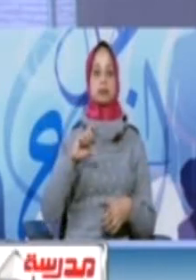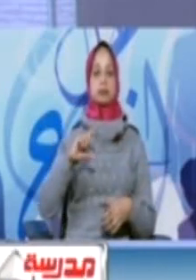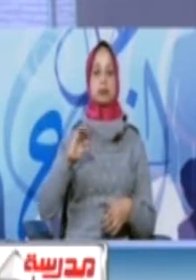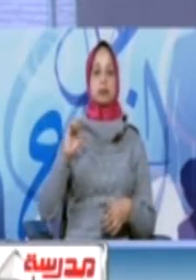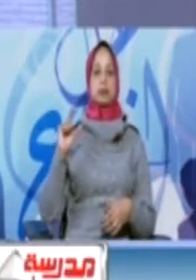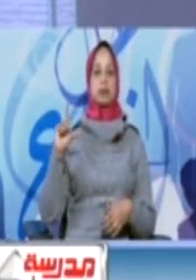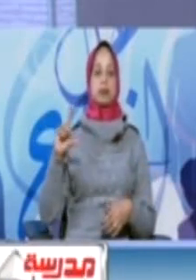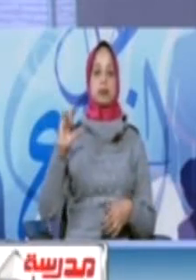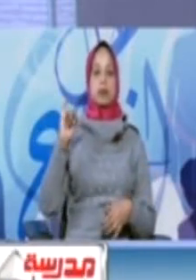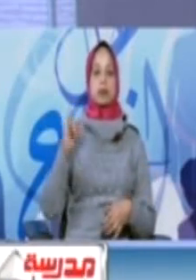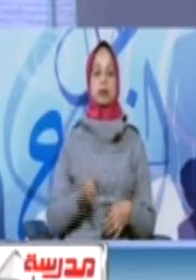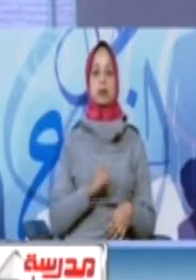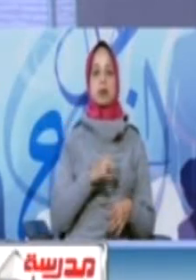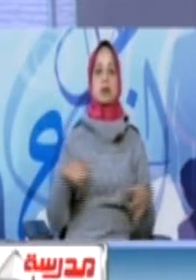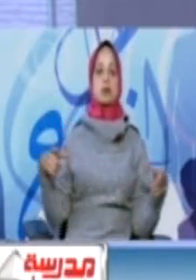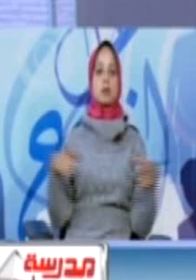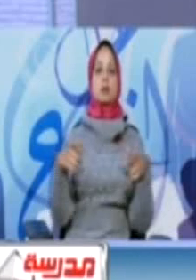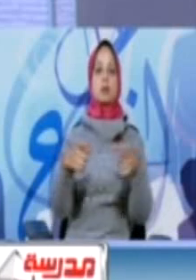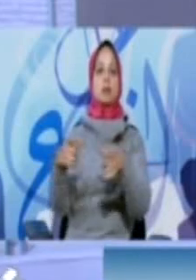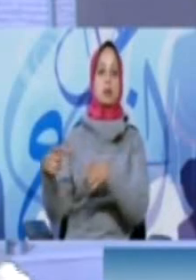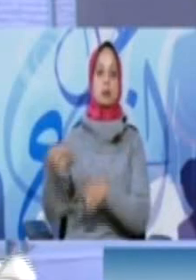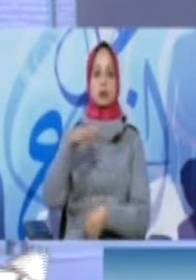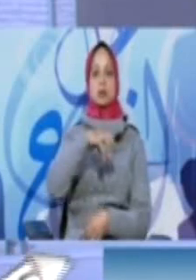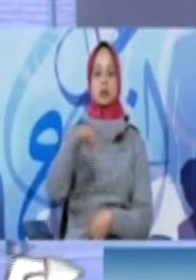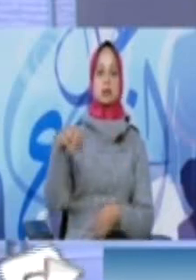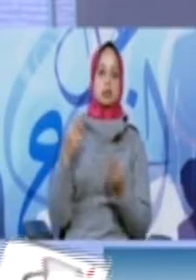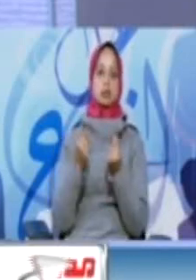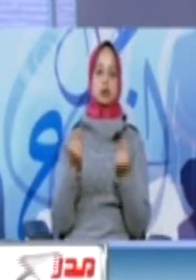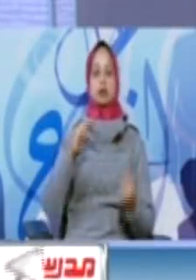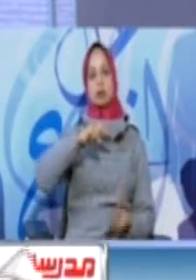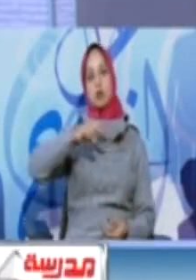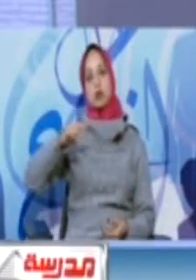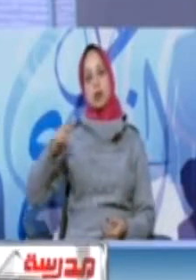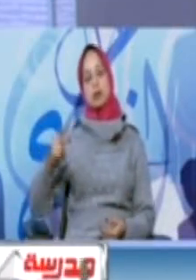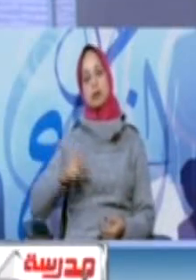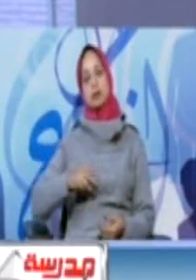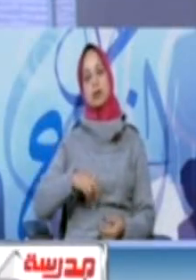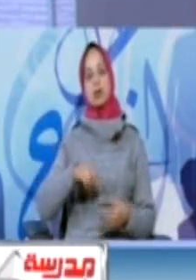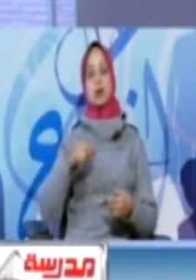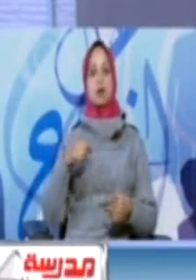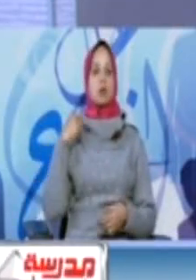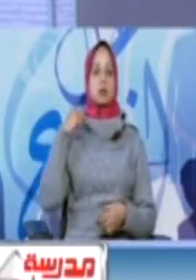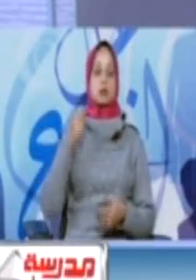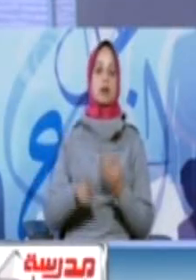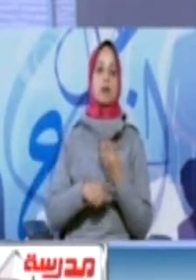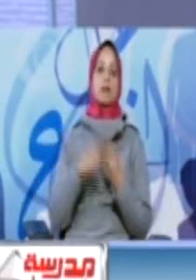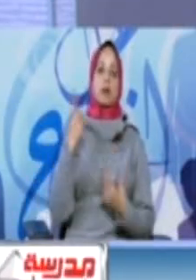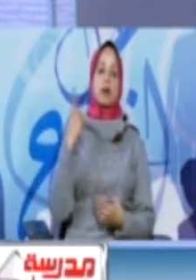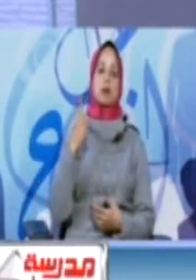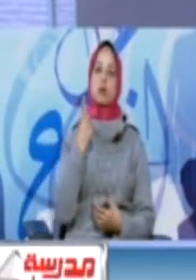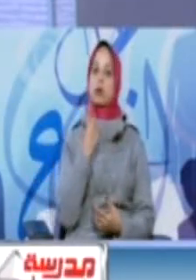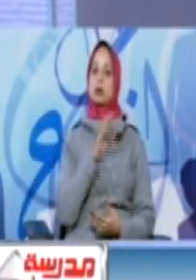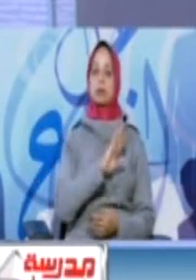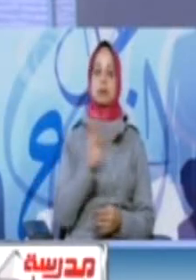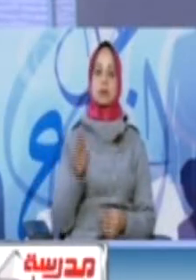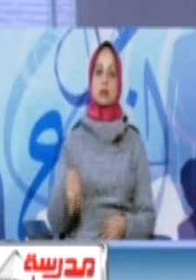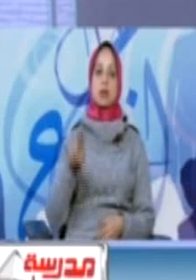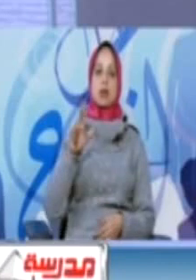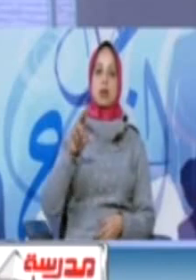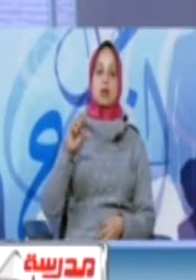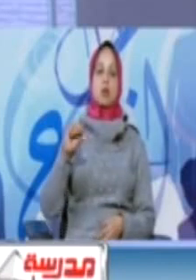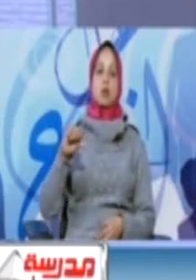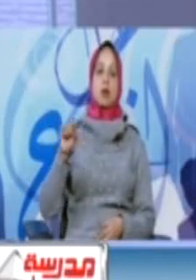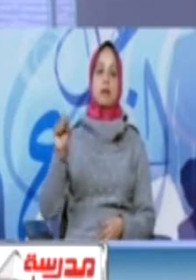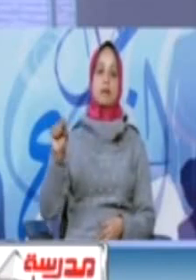من اكتر من حزب. احنا عندنا الوزاره الوفديه كلها كان من حزب الوفد لان الوفد كان بيحقق اغلبيه في البرلمان. هنا